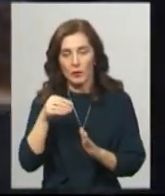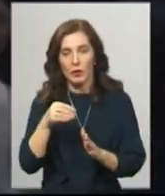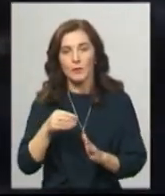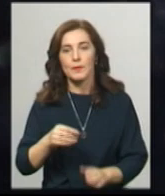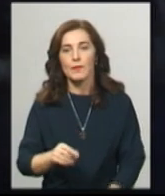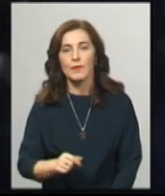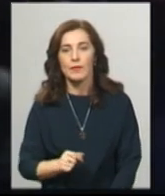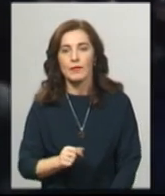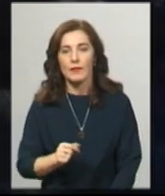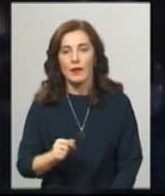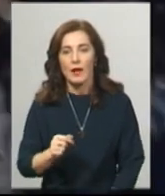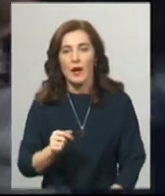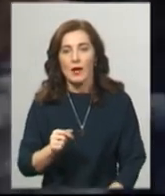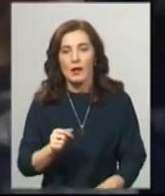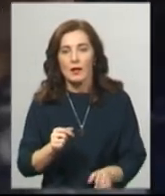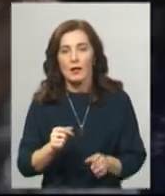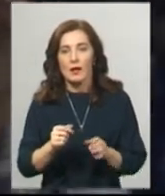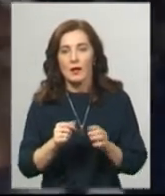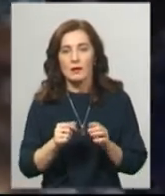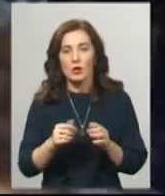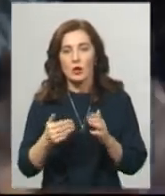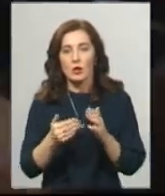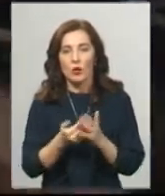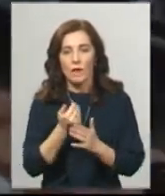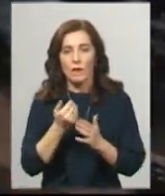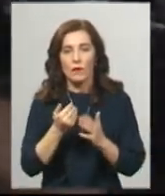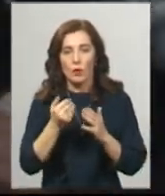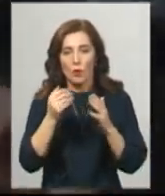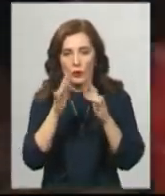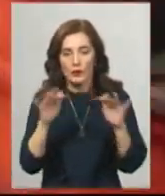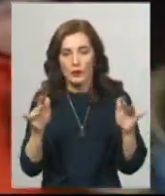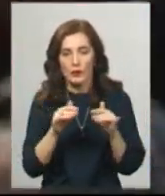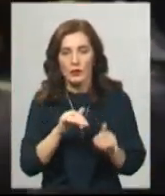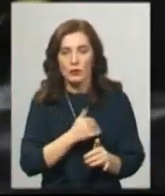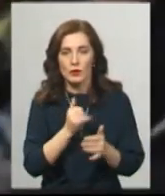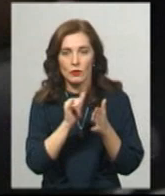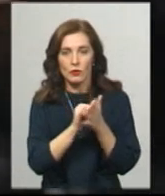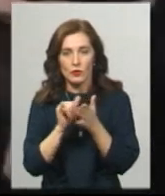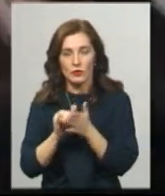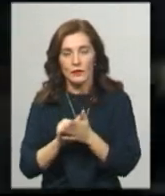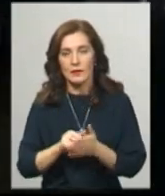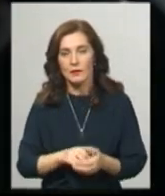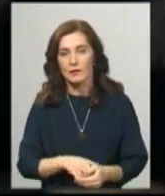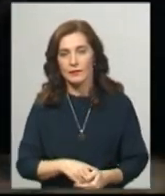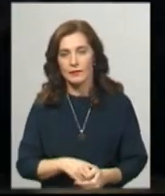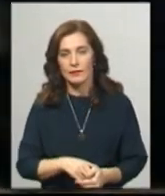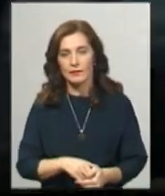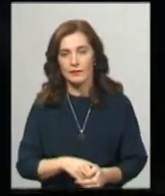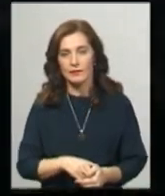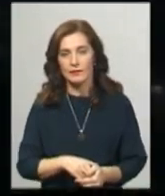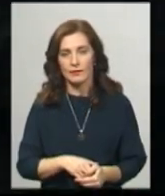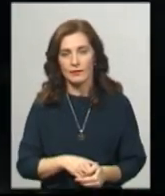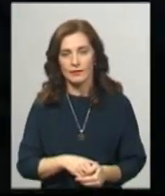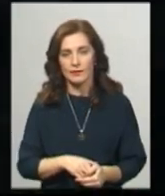людей з кийками, комунальники мали встановити на Майдані новорічну ялинку, потім пояснив тодішній міський голова Олександр Попов.